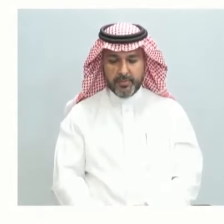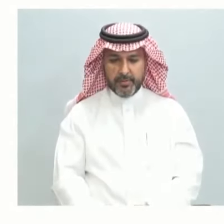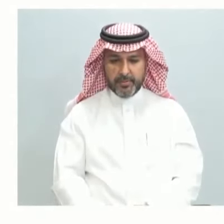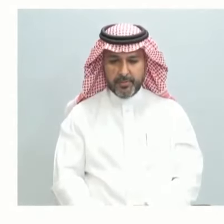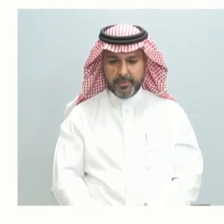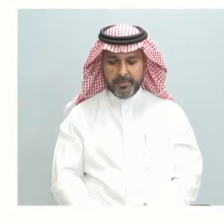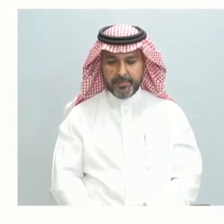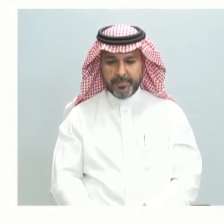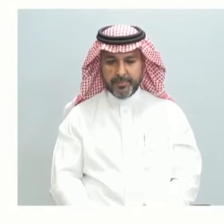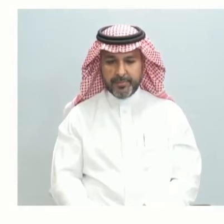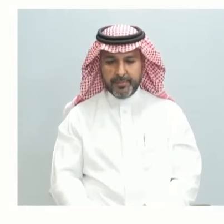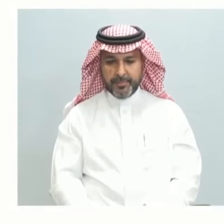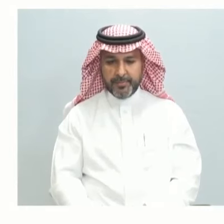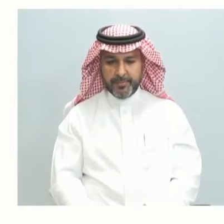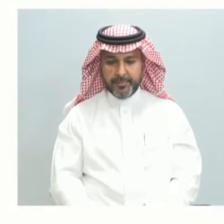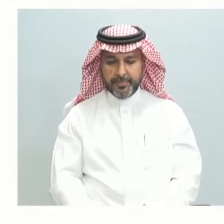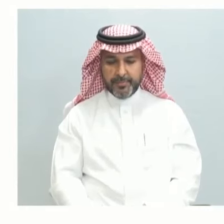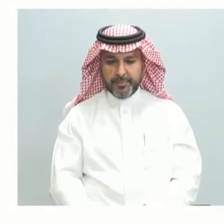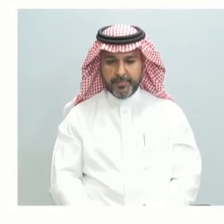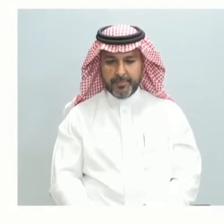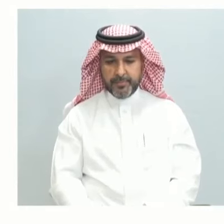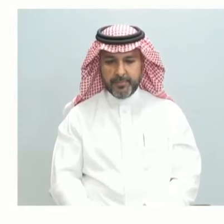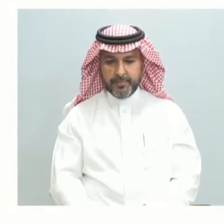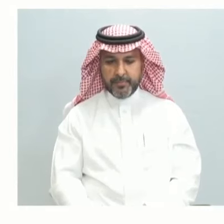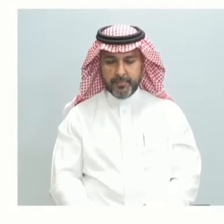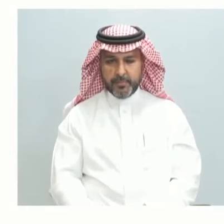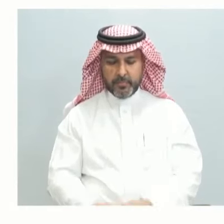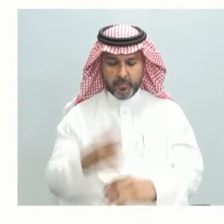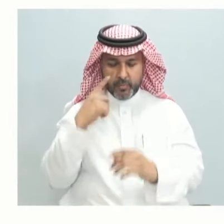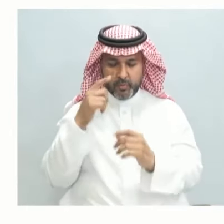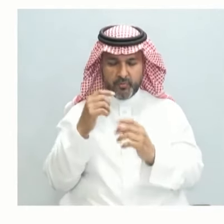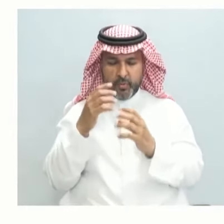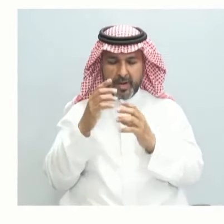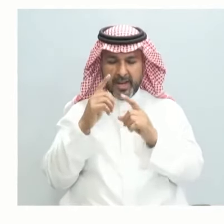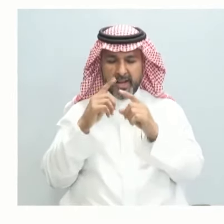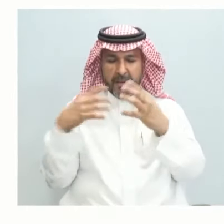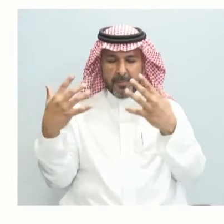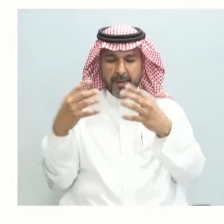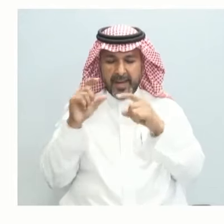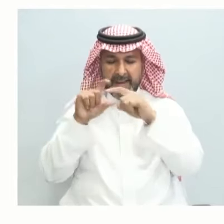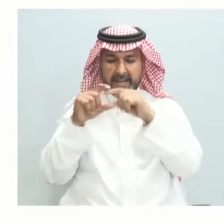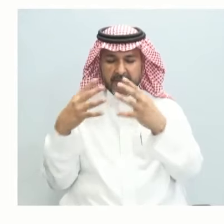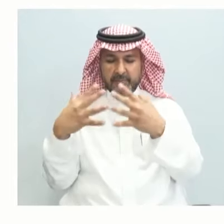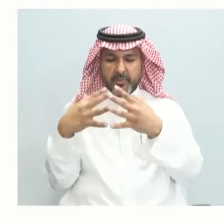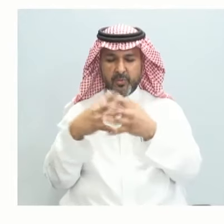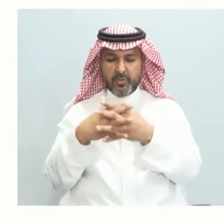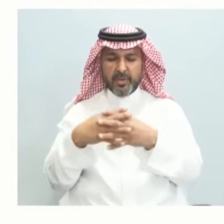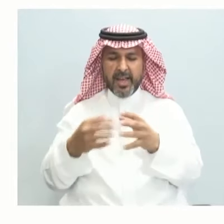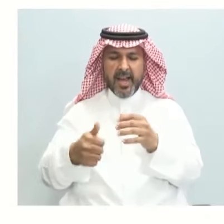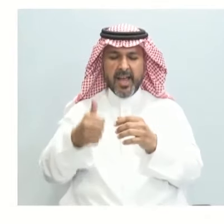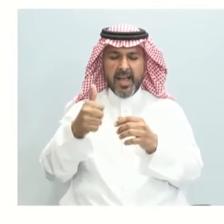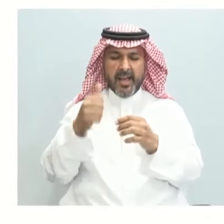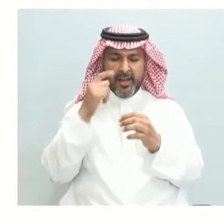الاكبر والاخر هو عباره عن البواقي اذا الخطوه الاولى لدينا الان هي ايجاد القاسم المشترك الاكبر